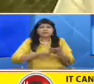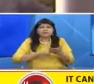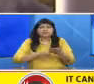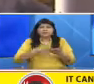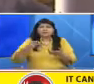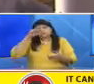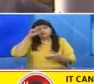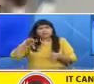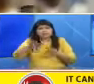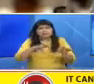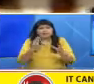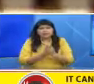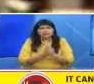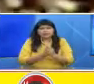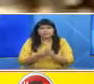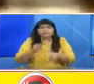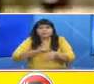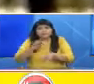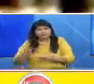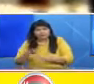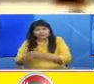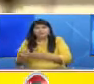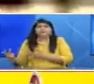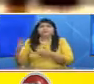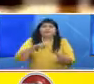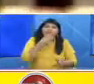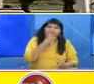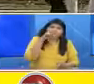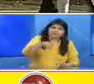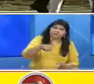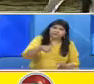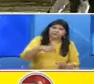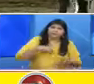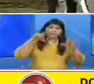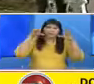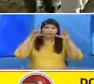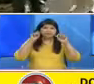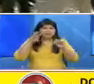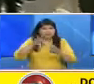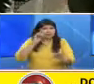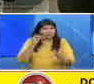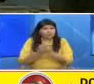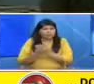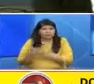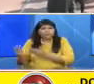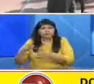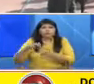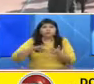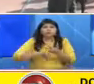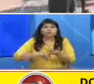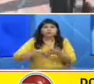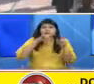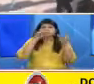जुड़े हुए स्थान हो। आप जब ऐसी जगहों पर जाएं तो अपनी तस्वीरों को सोशल मीडिया पर साझा जरूर